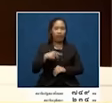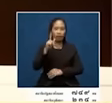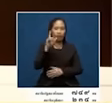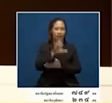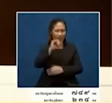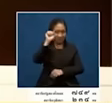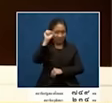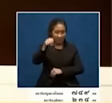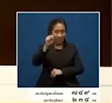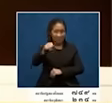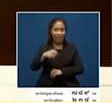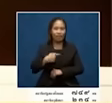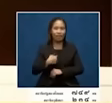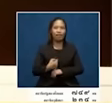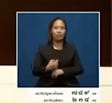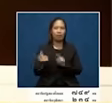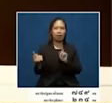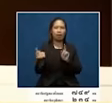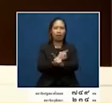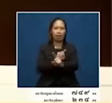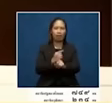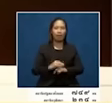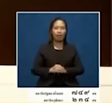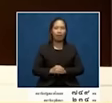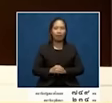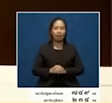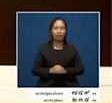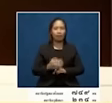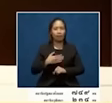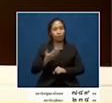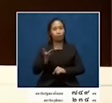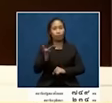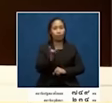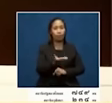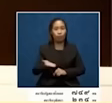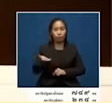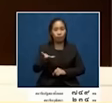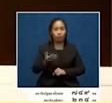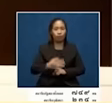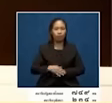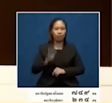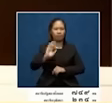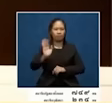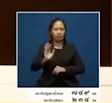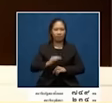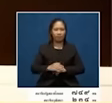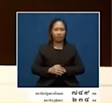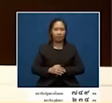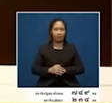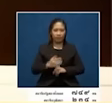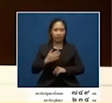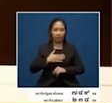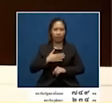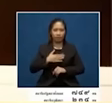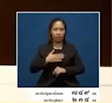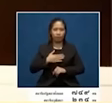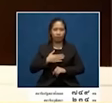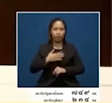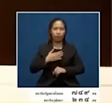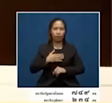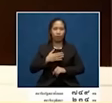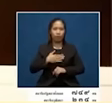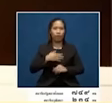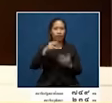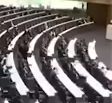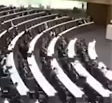การทำงานการบ้านการเมืองแบบที่ประชุมนี่เสาหลักหนึ่งในสามเสาเนี่ย ของบ้านเราเนี่ยเสานิติบัญญัติเนี่ย